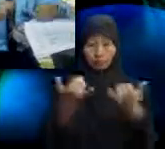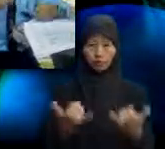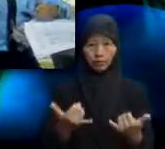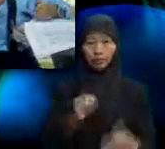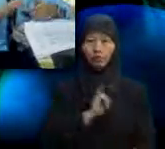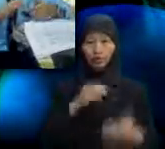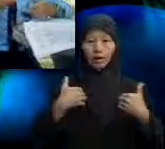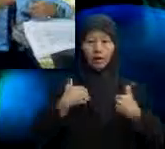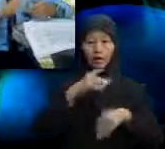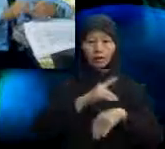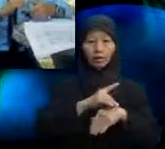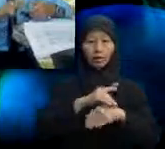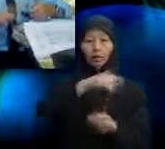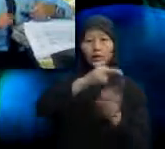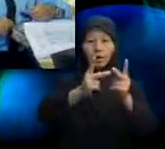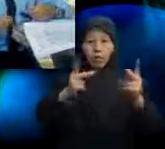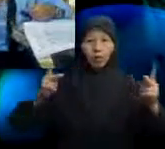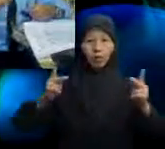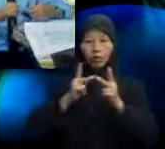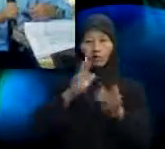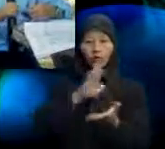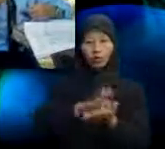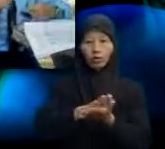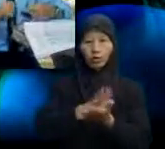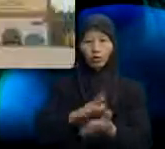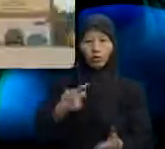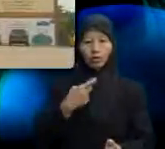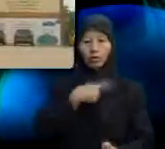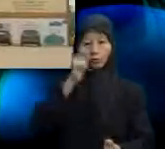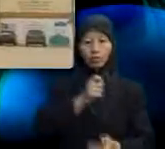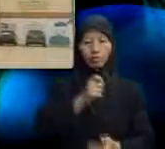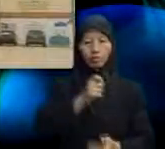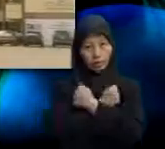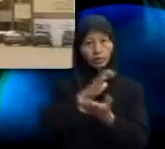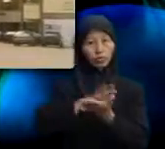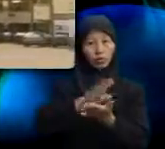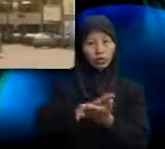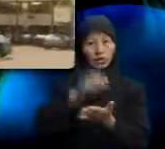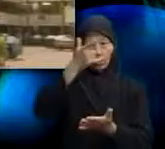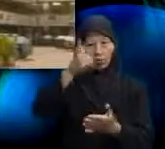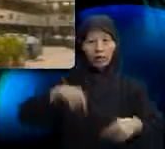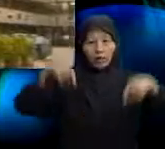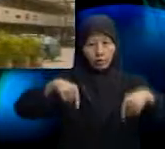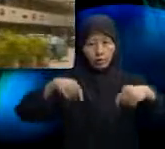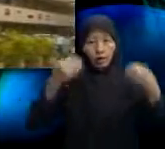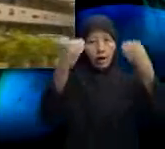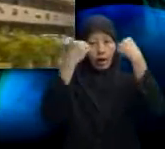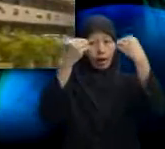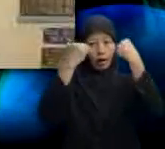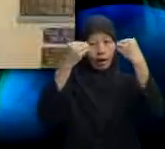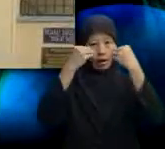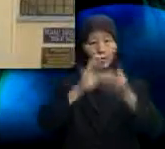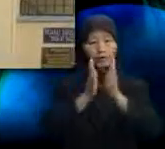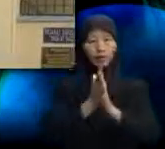Kini, saya berada di pekarangan sekolah. Kita semua wajib sayangkan sekolah kita kerana di sinilah kita